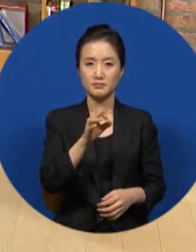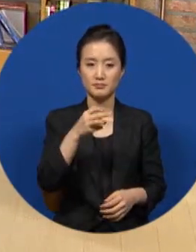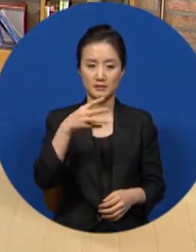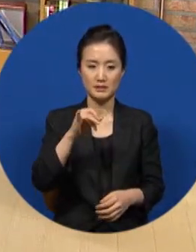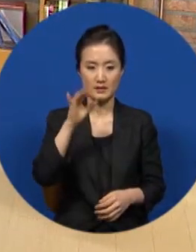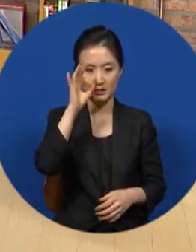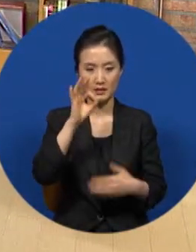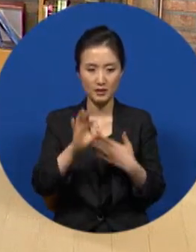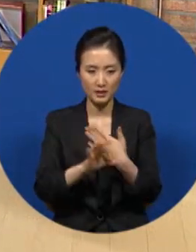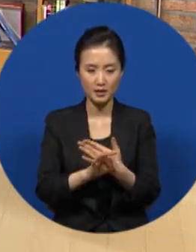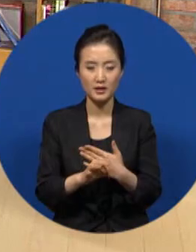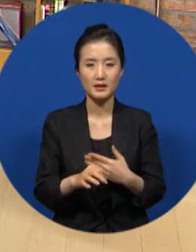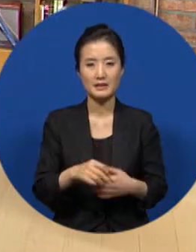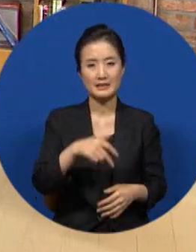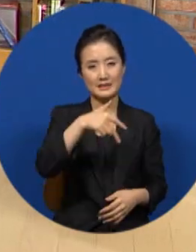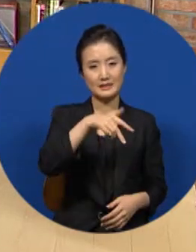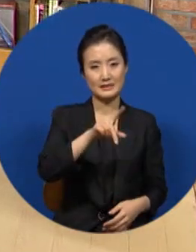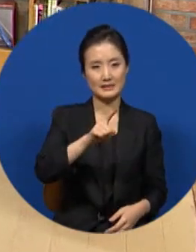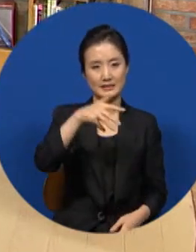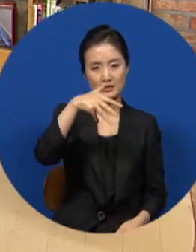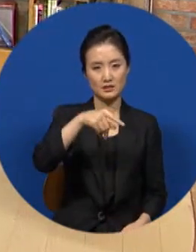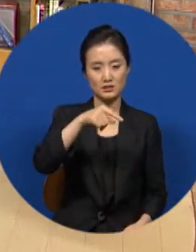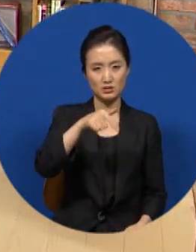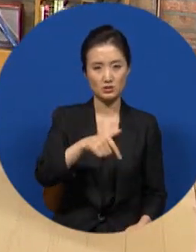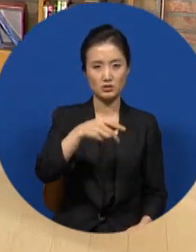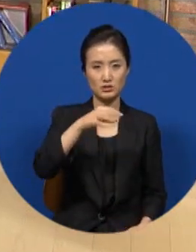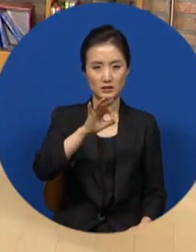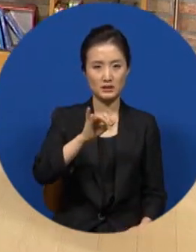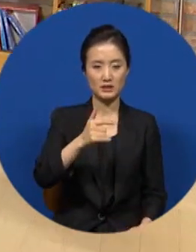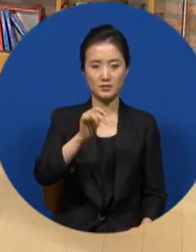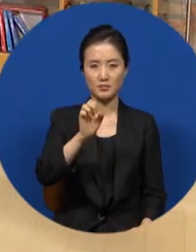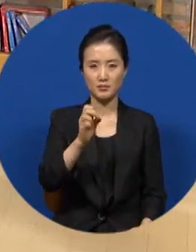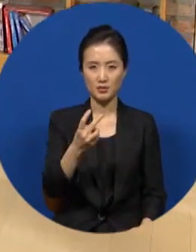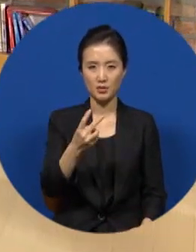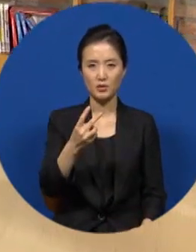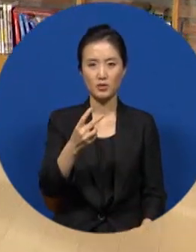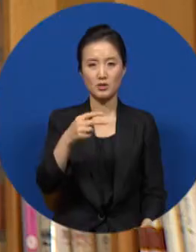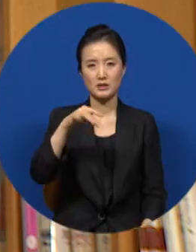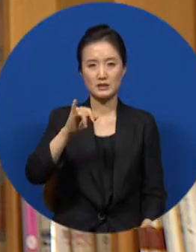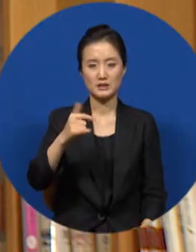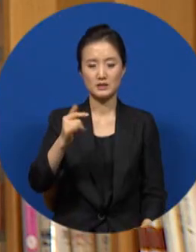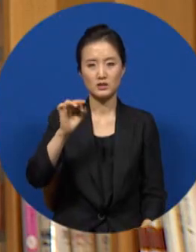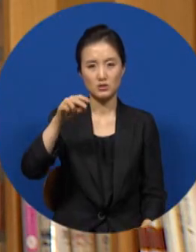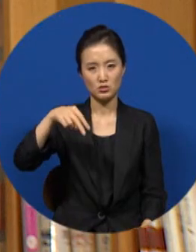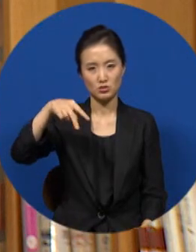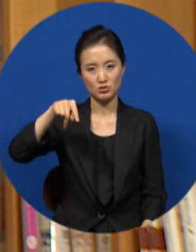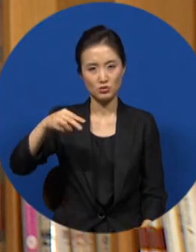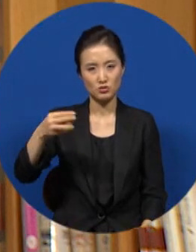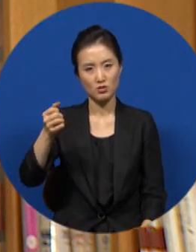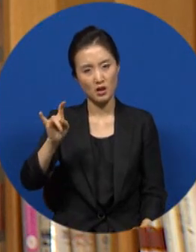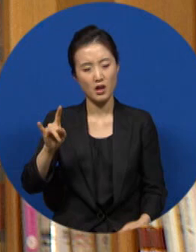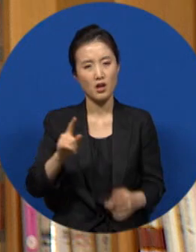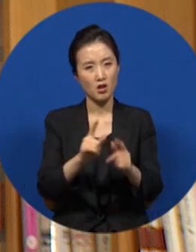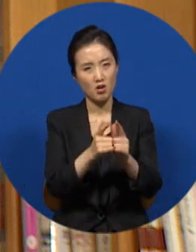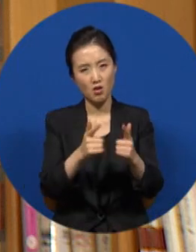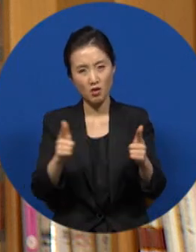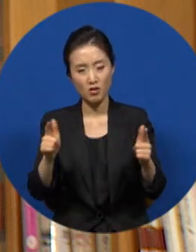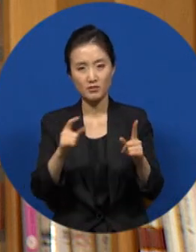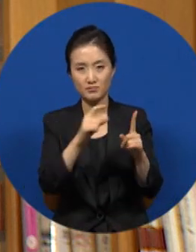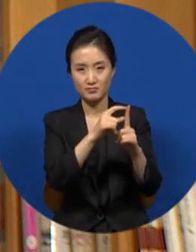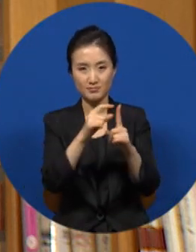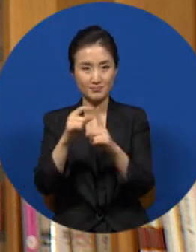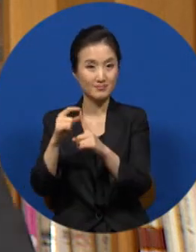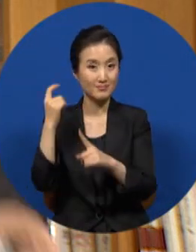십간과 자축인묘 진사오미 신유술해라는 12개 지지가 있어요. 그 당시에는 물론 그런 십간 12지를 가지고 미래를 예측하는 수단으로는